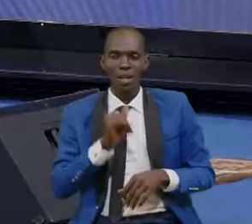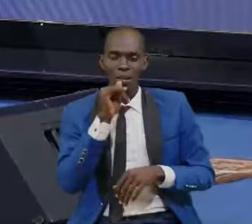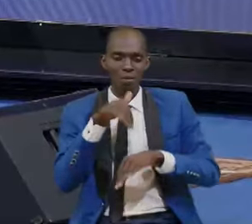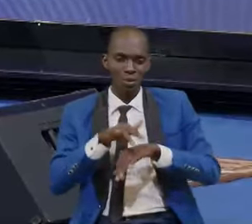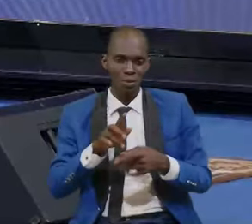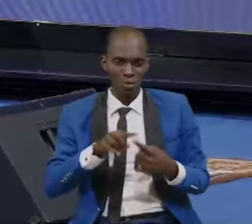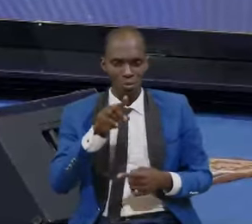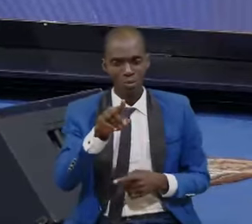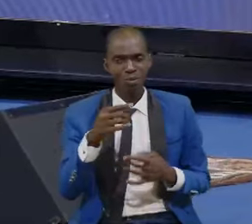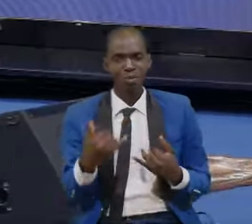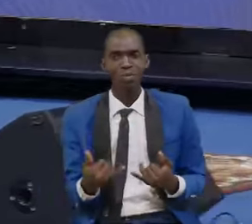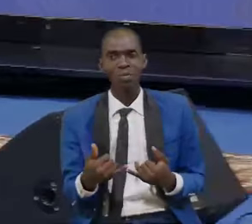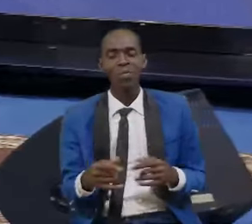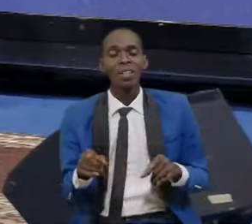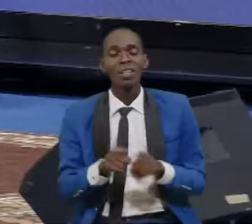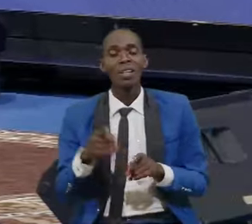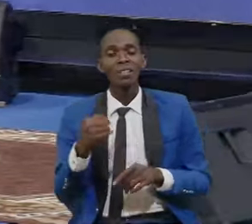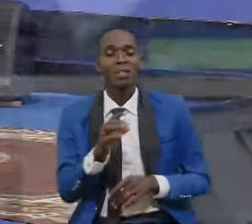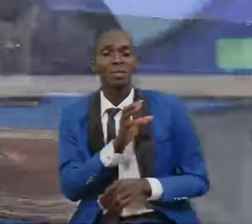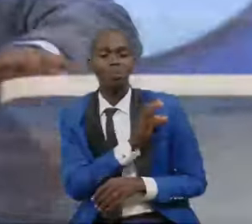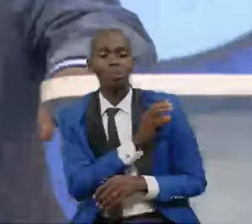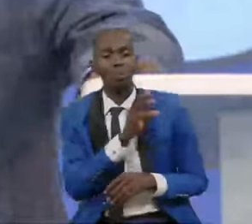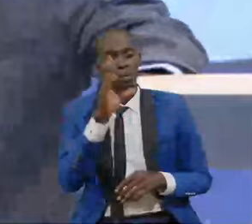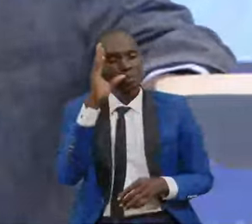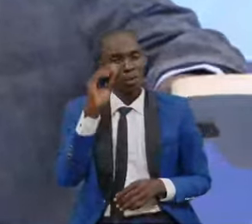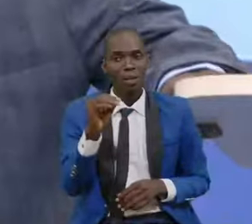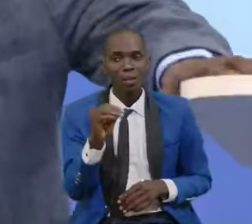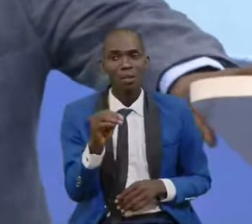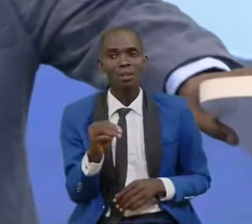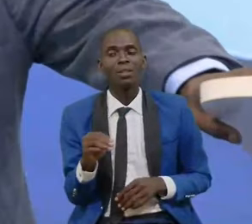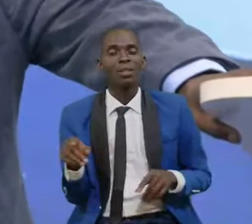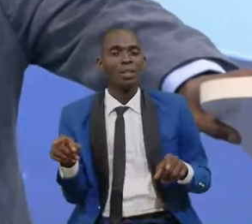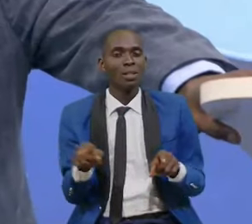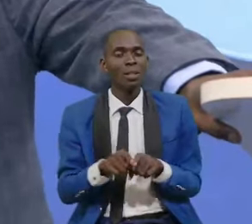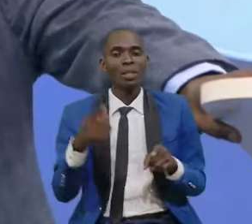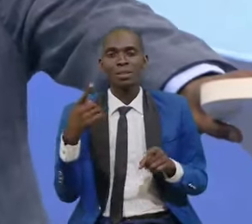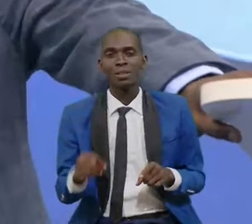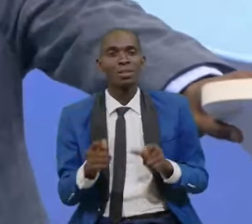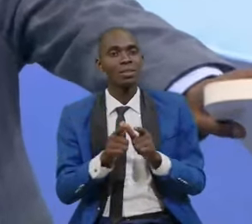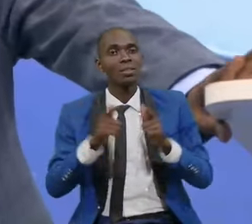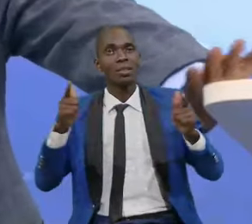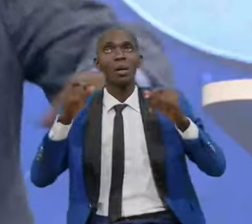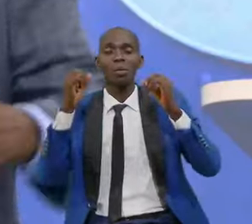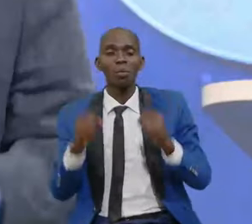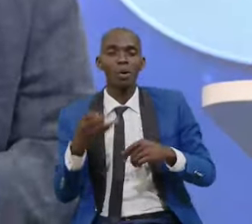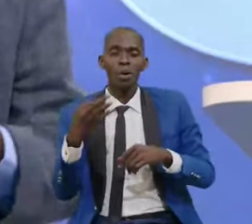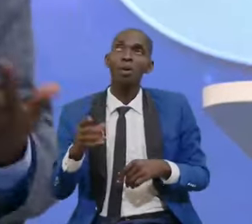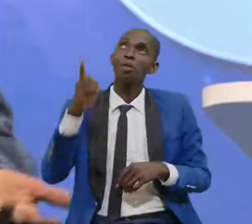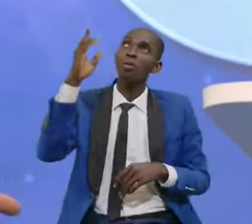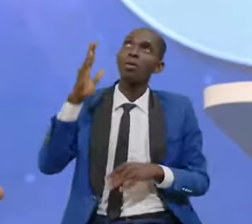toi maintenant comme les licteurs que la puissance majestueuse de Dieu du